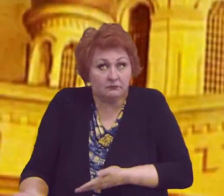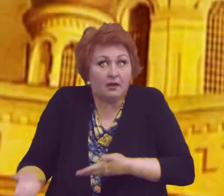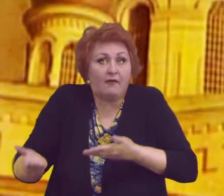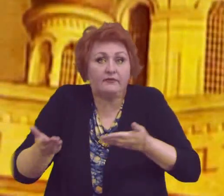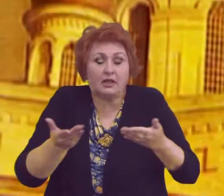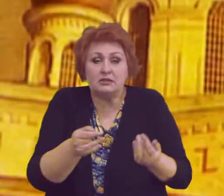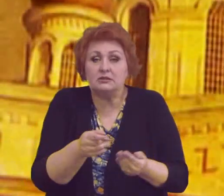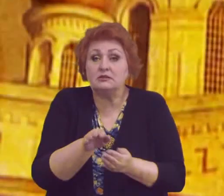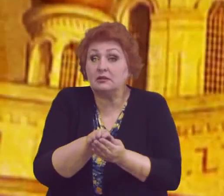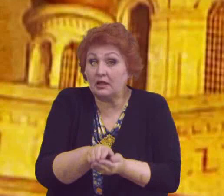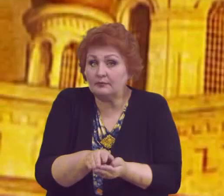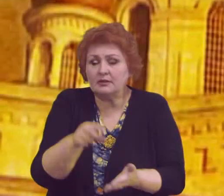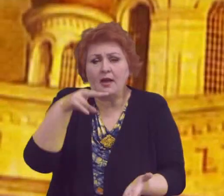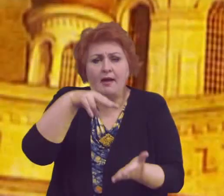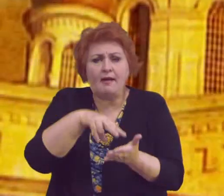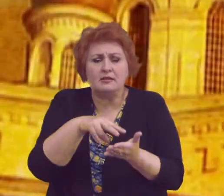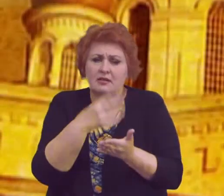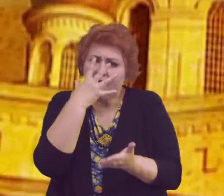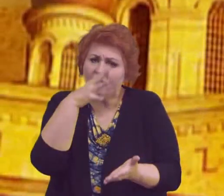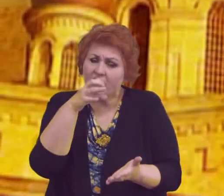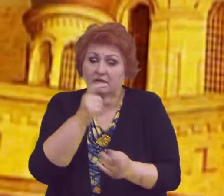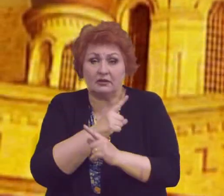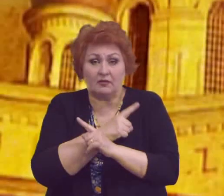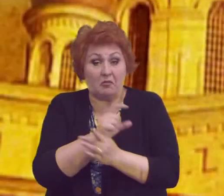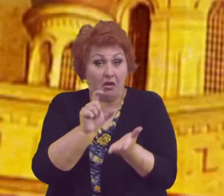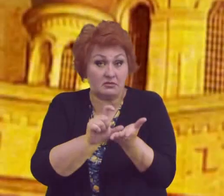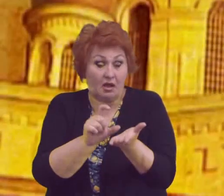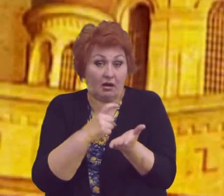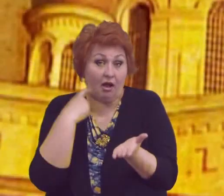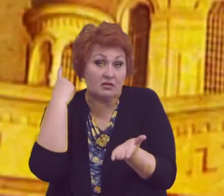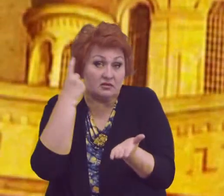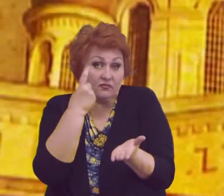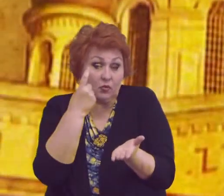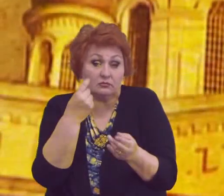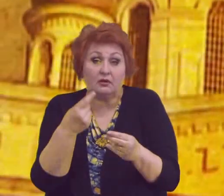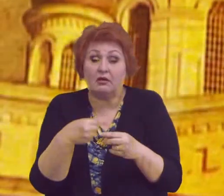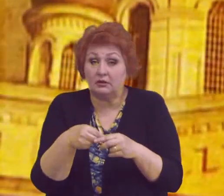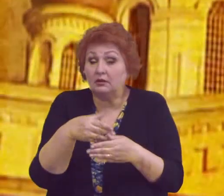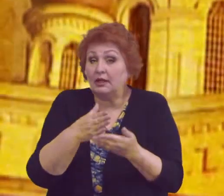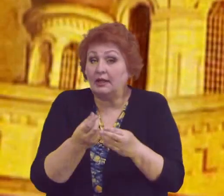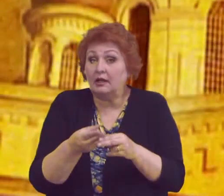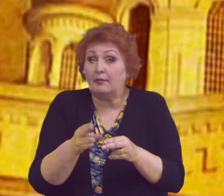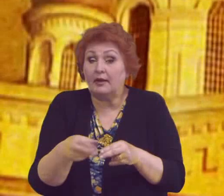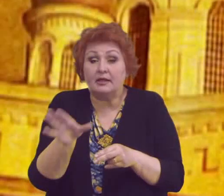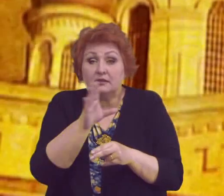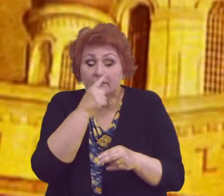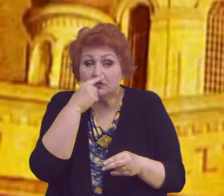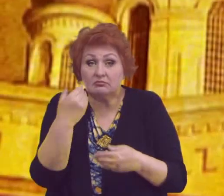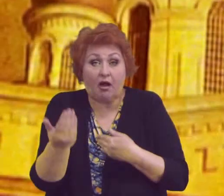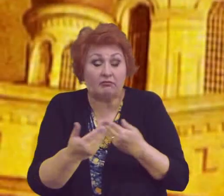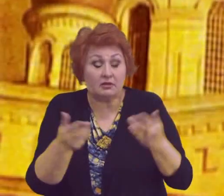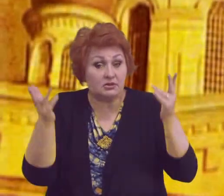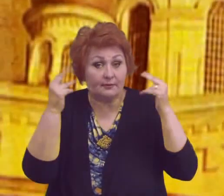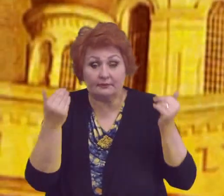выносить под руки с кладбища, ставят на могилу фотографии усопших, стакан с водкой и кусочком хлеба. Все эти традиции никакого отношения